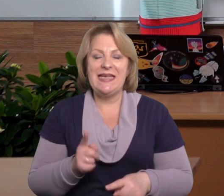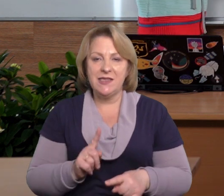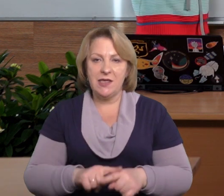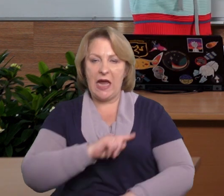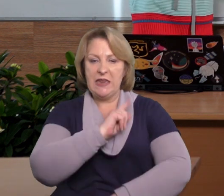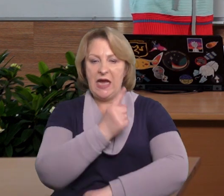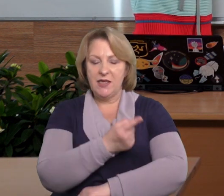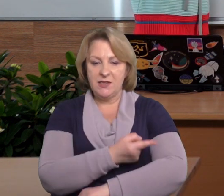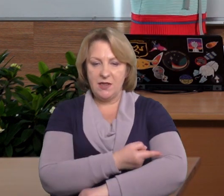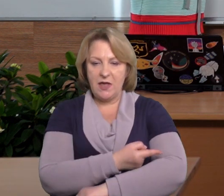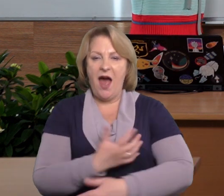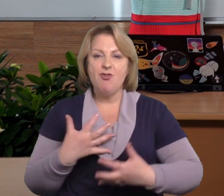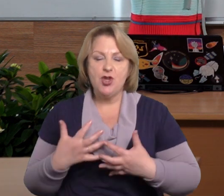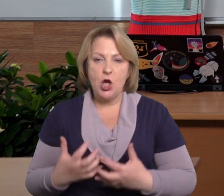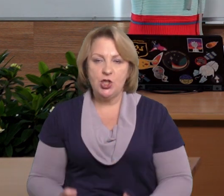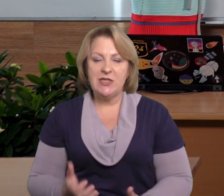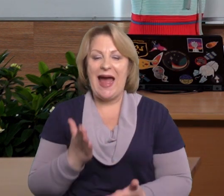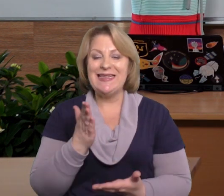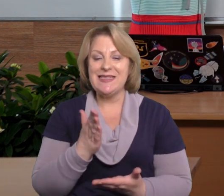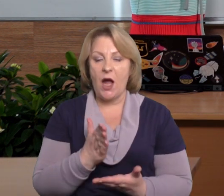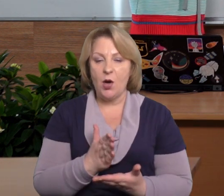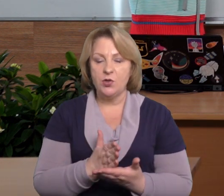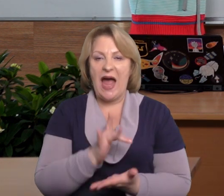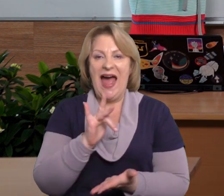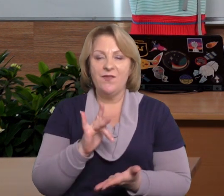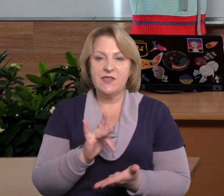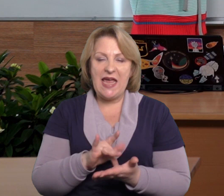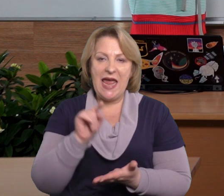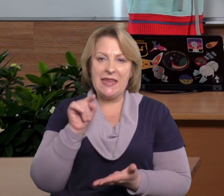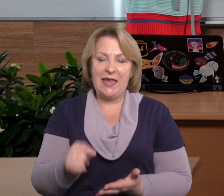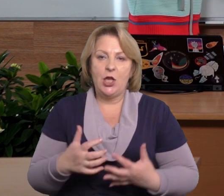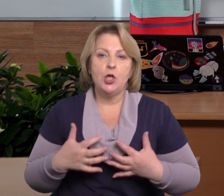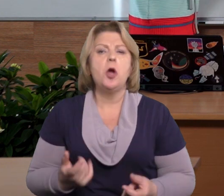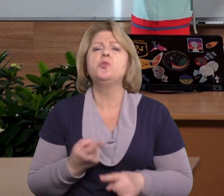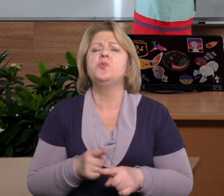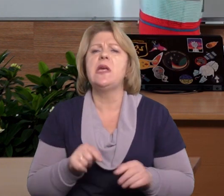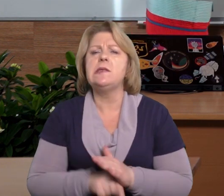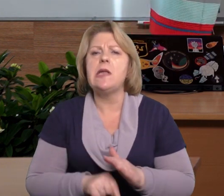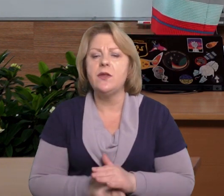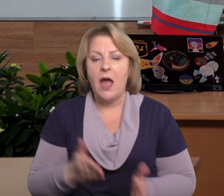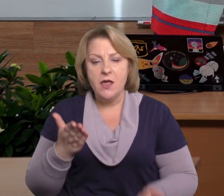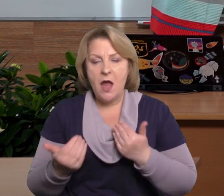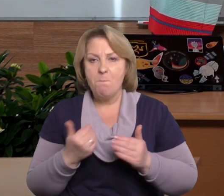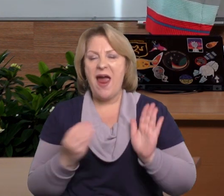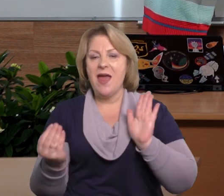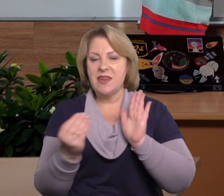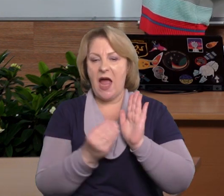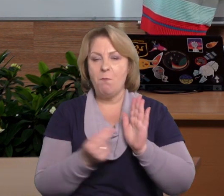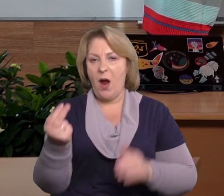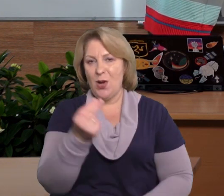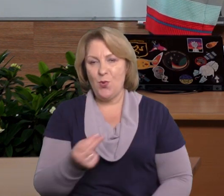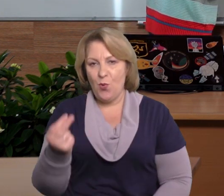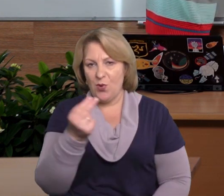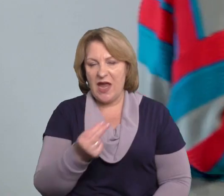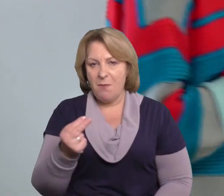сили, гравітаційного тяжіння, знаходиться в центрі тяжіння. Що це значить? Якщо ми намалюємо